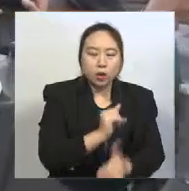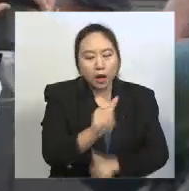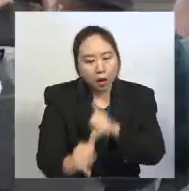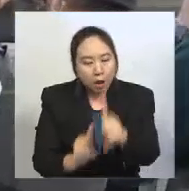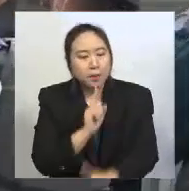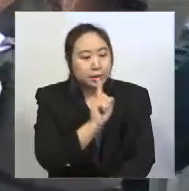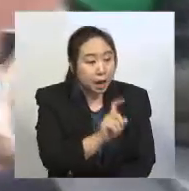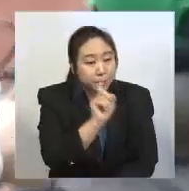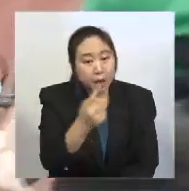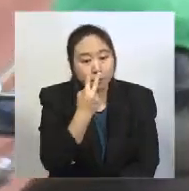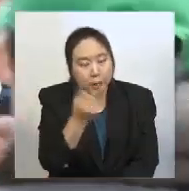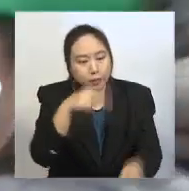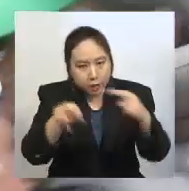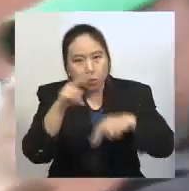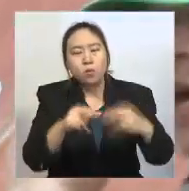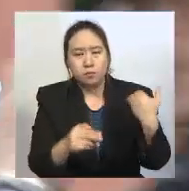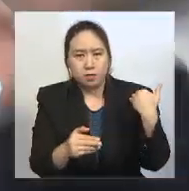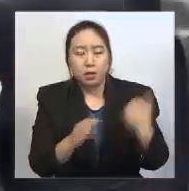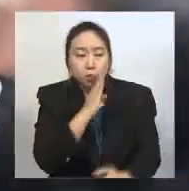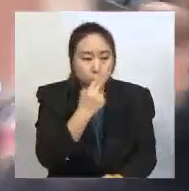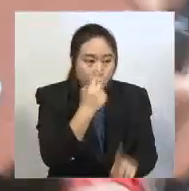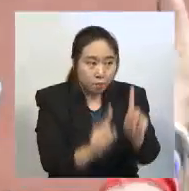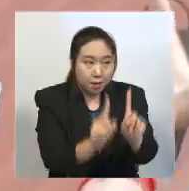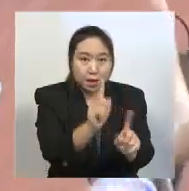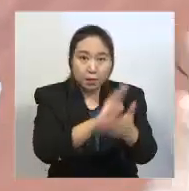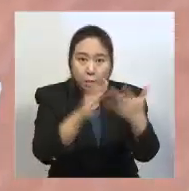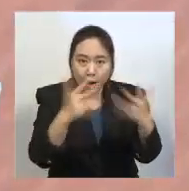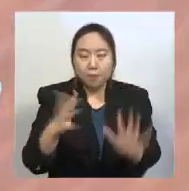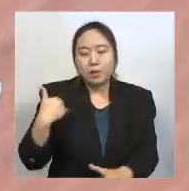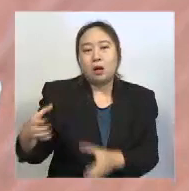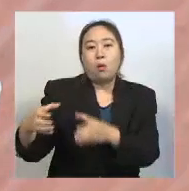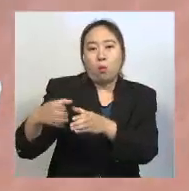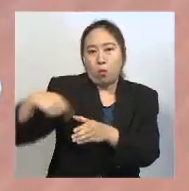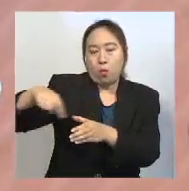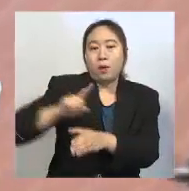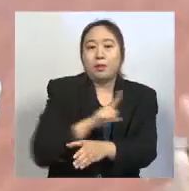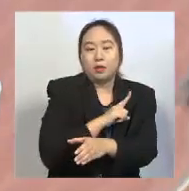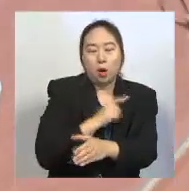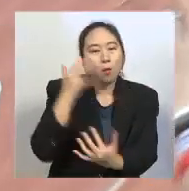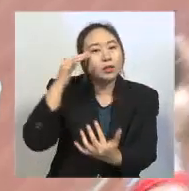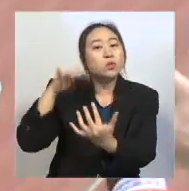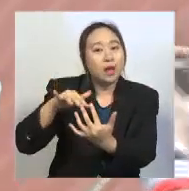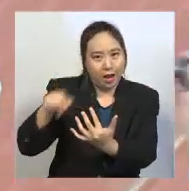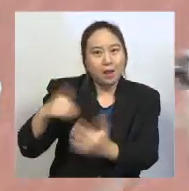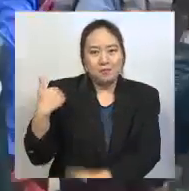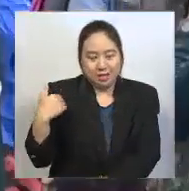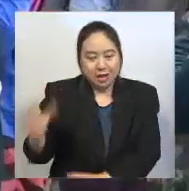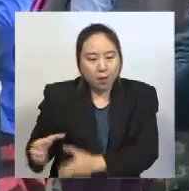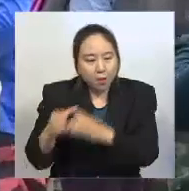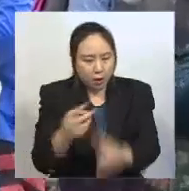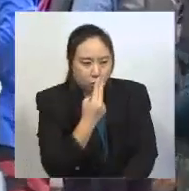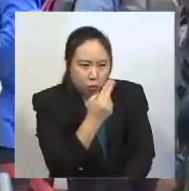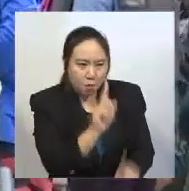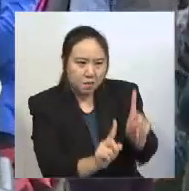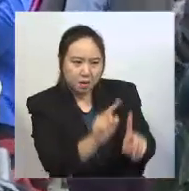ามเป็นระยะนะครับถ้าเราประเมินเรียบร้อยแล้วคือเราจะมีทีม MCAT เป็นทีมจิตเวชลงพื้นที่อยู่ก็ถ้าเราประเมินแล้วว่